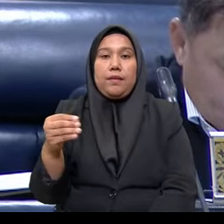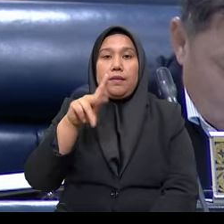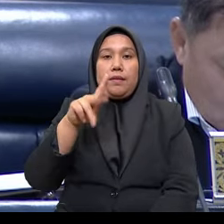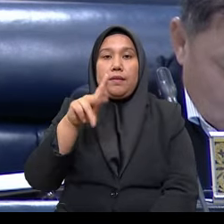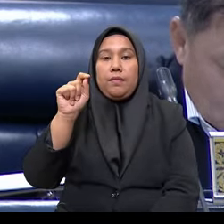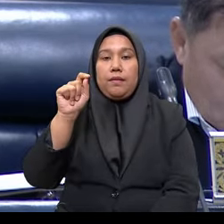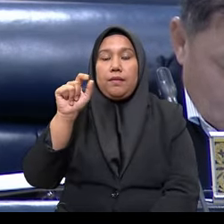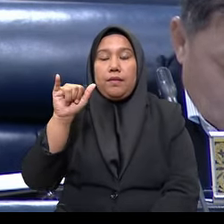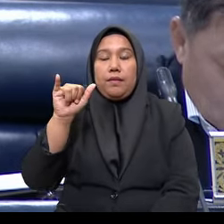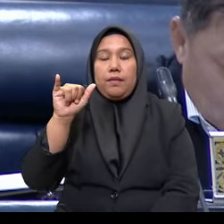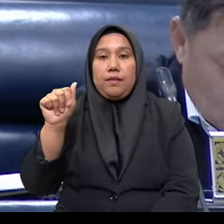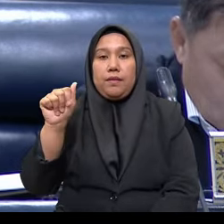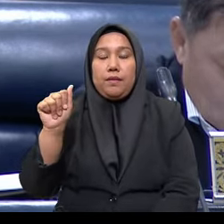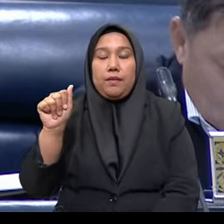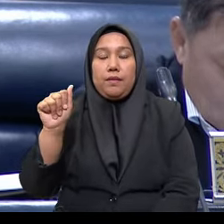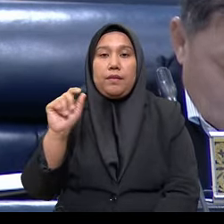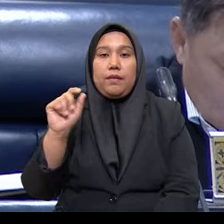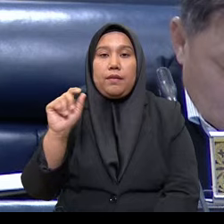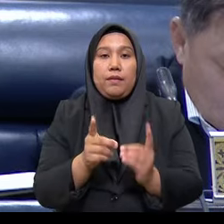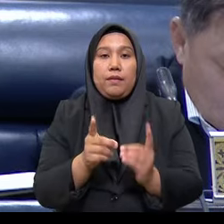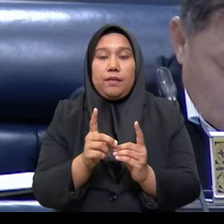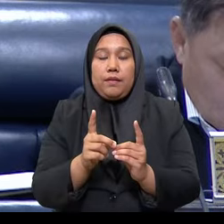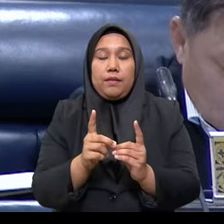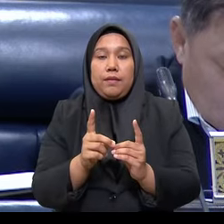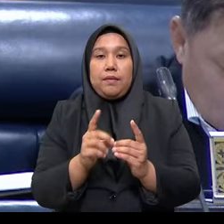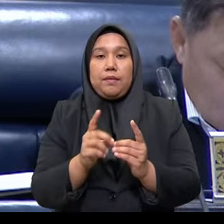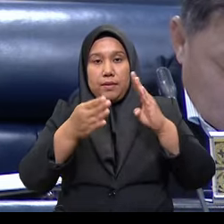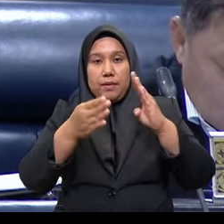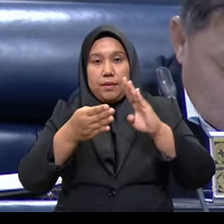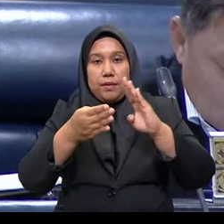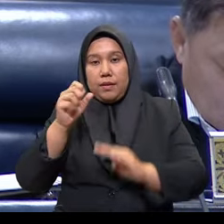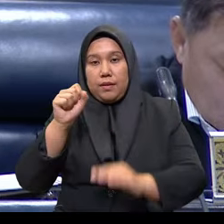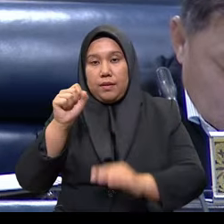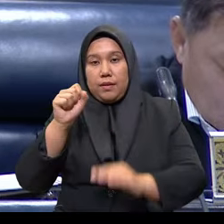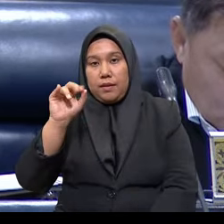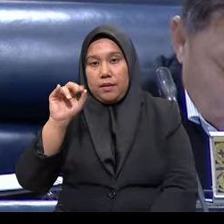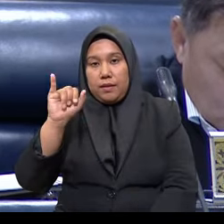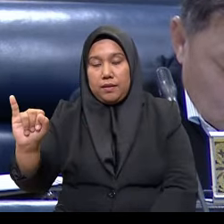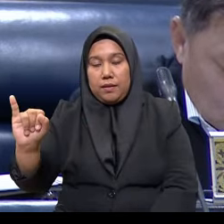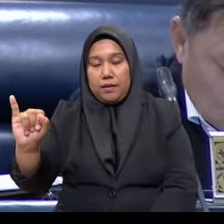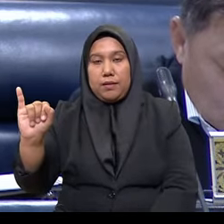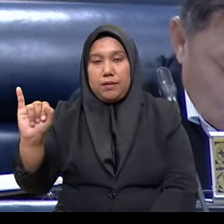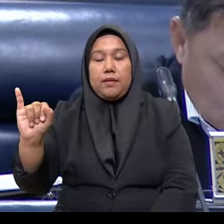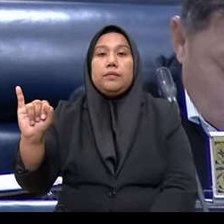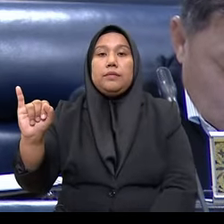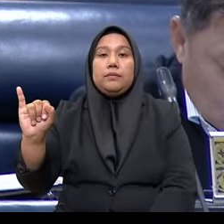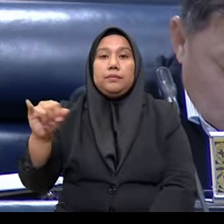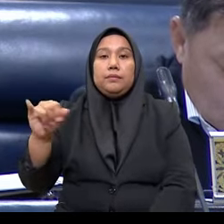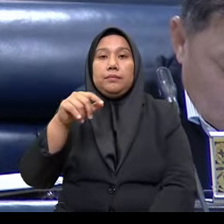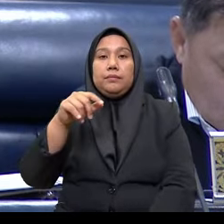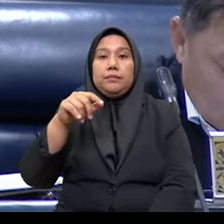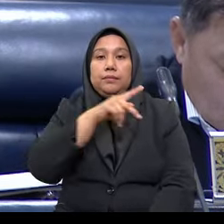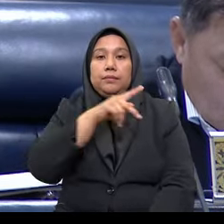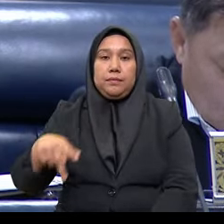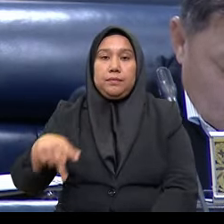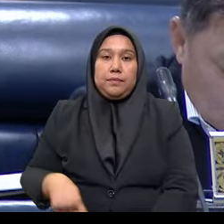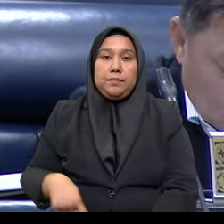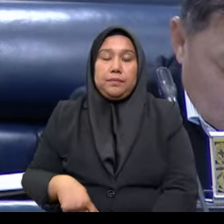Madani di Bandar Sri Permaisuri, Perpustakaan Kuala Lumpur di PKL.